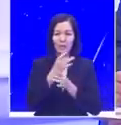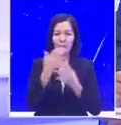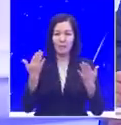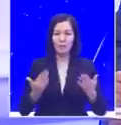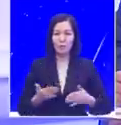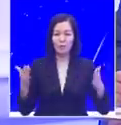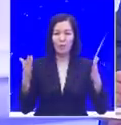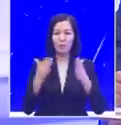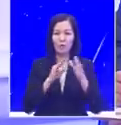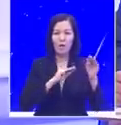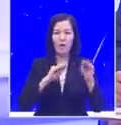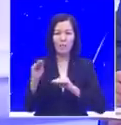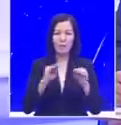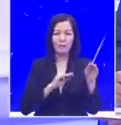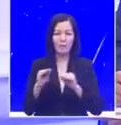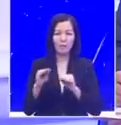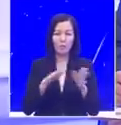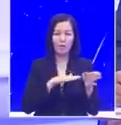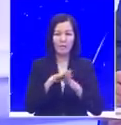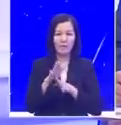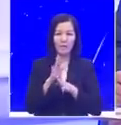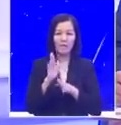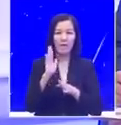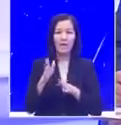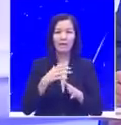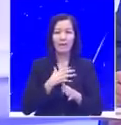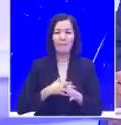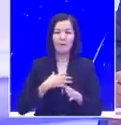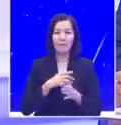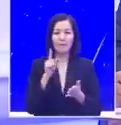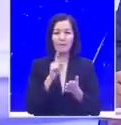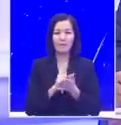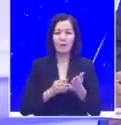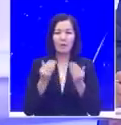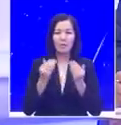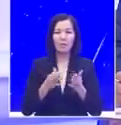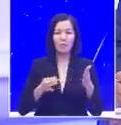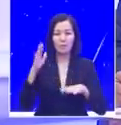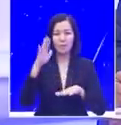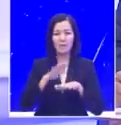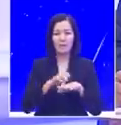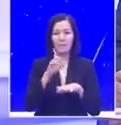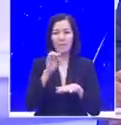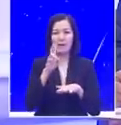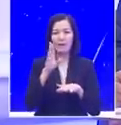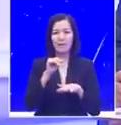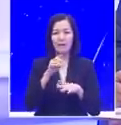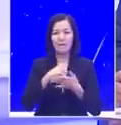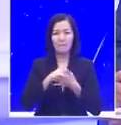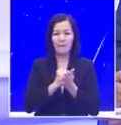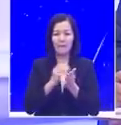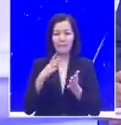тұрғын үй коммуналдық, абаттандыру, көгалдандыру шаруалары атқарылады. Алдағы маңызды міндетті бүгін облыс әкімі Амандық Баталов белгілеп